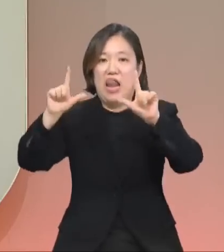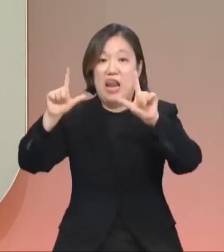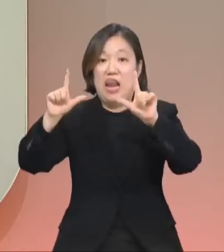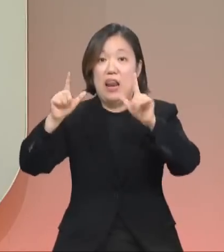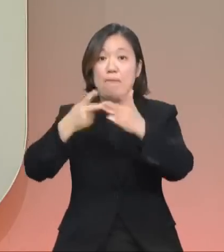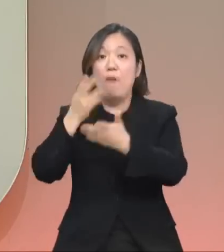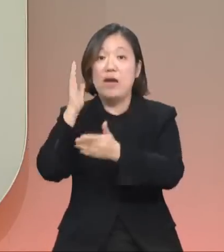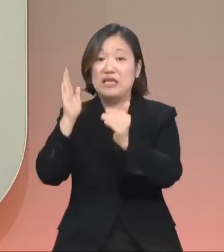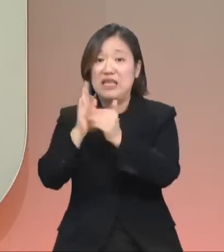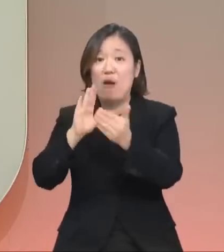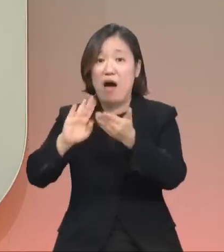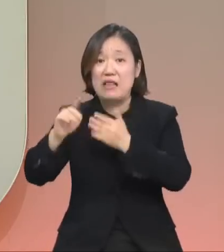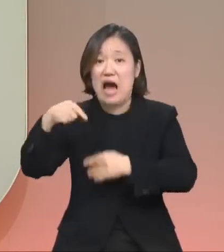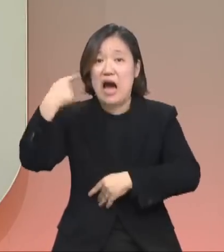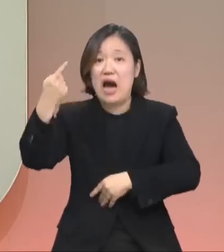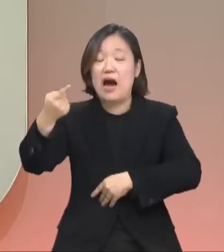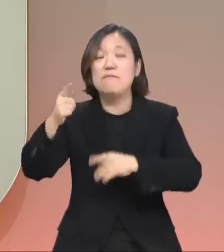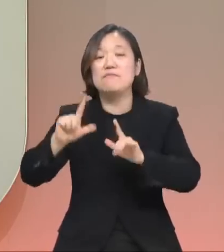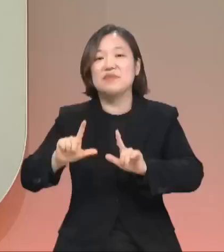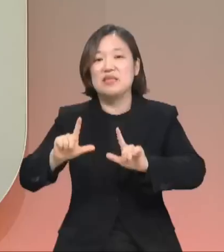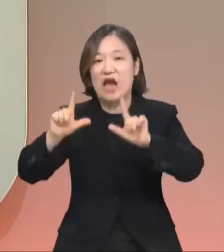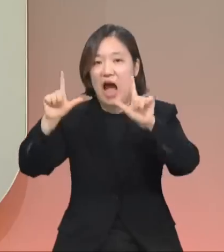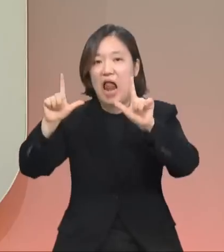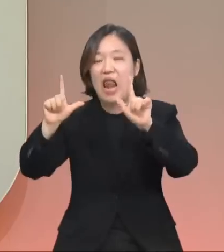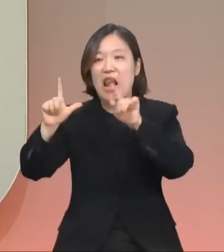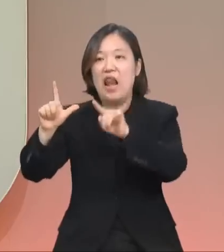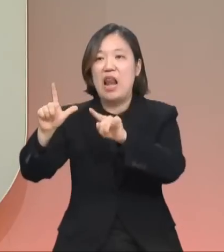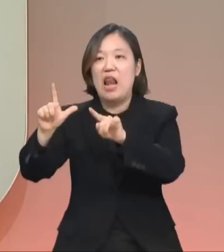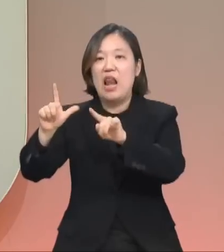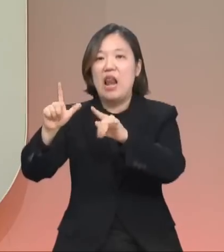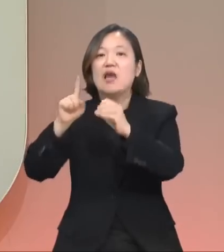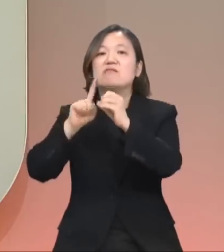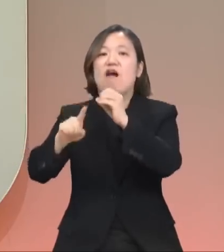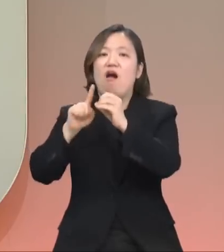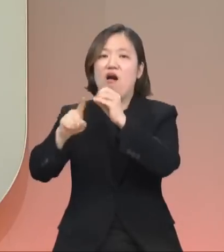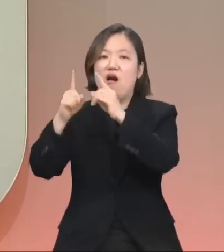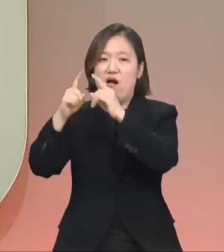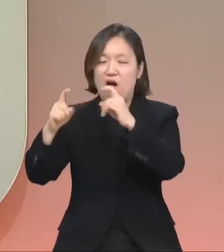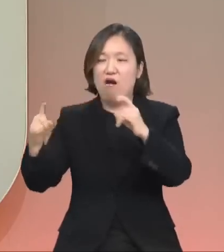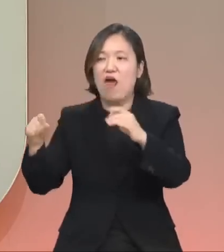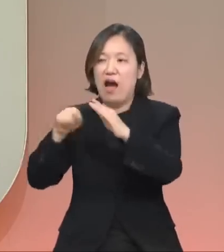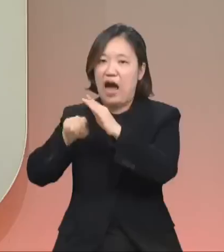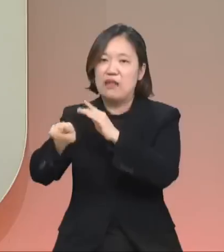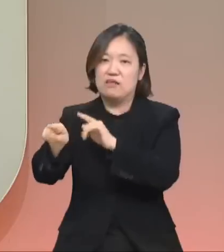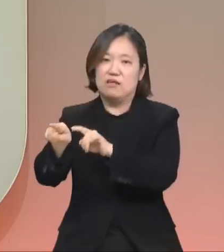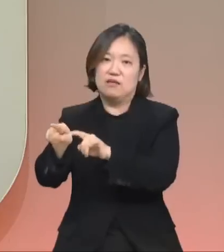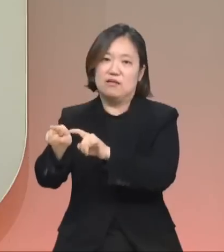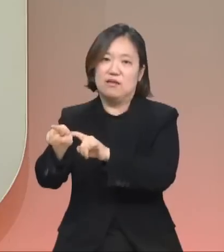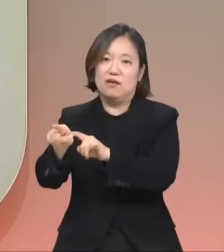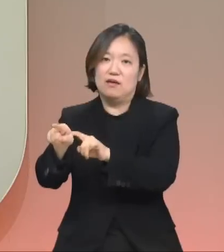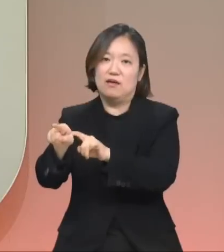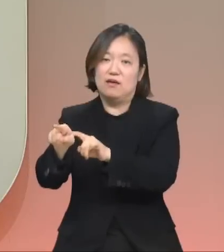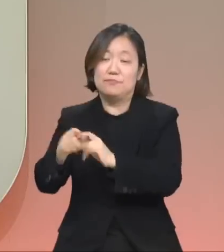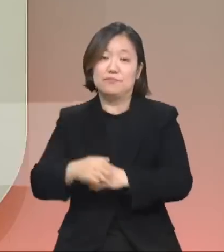그 다음날 이제 다니시는 원찰에 찾아가신 거겠죠